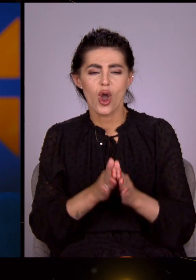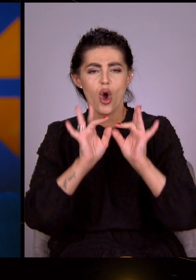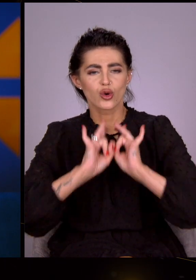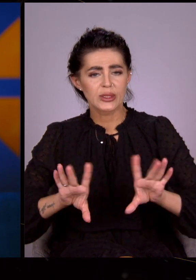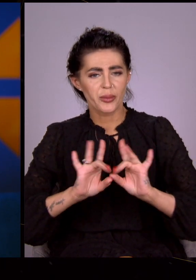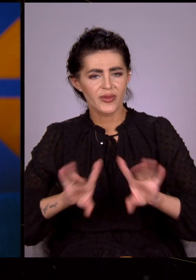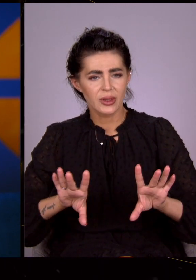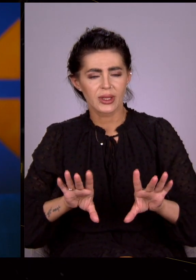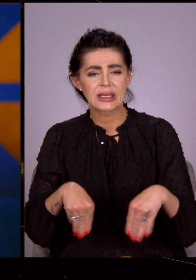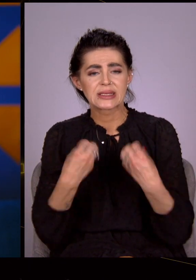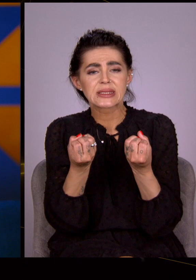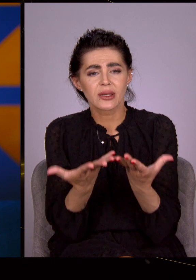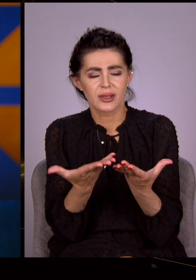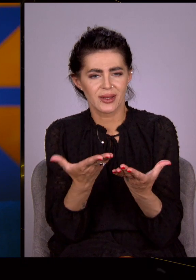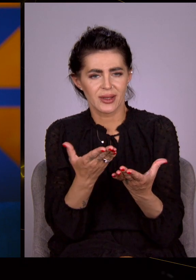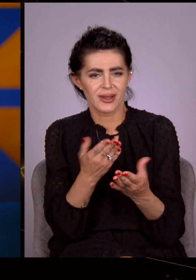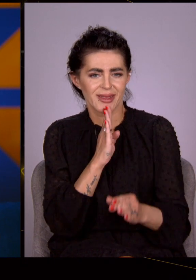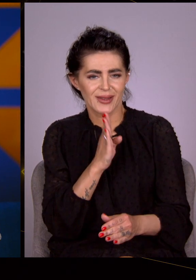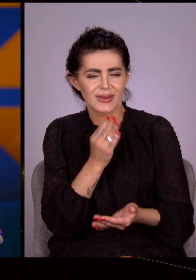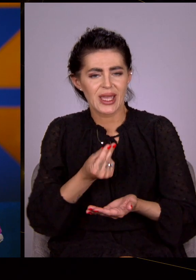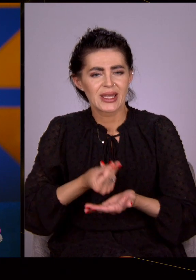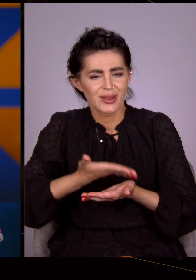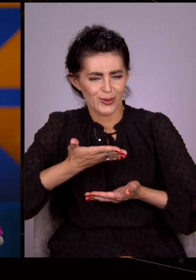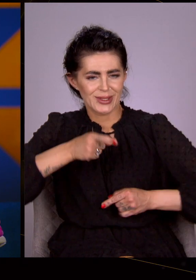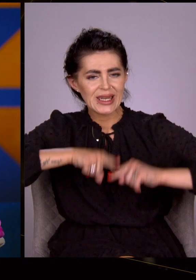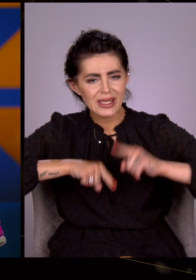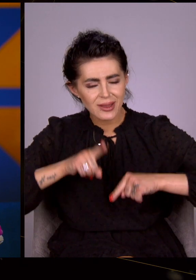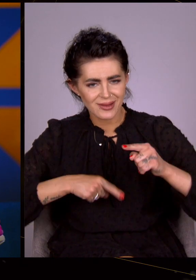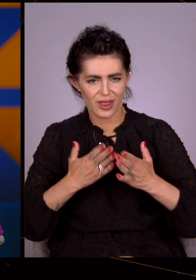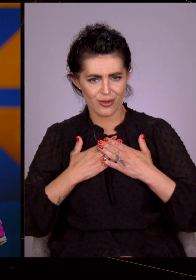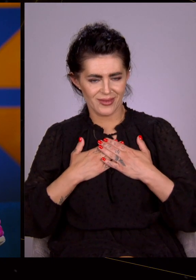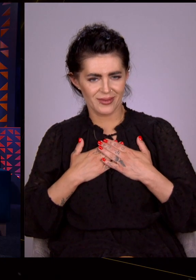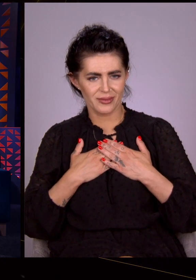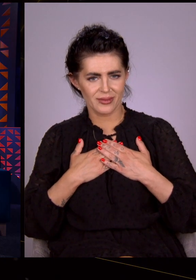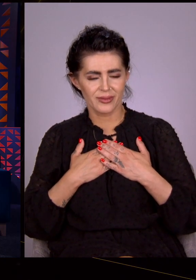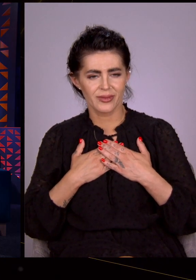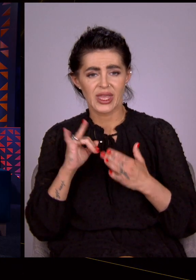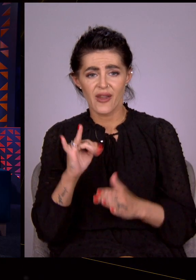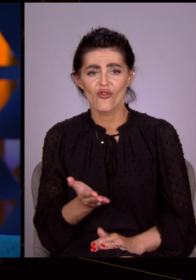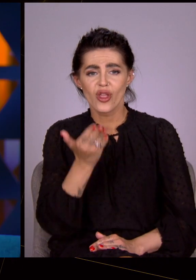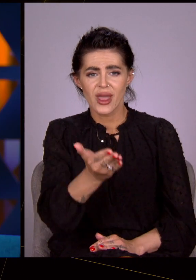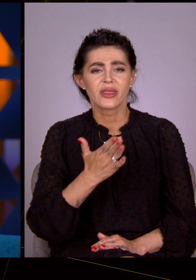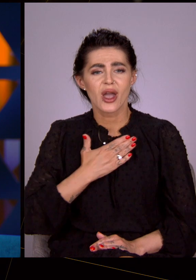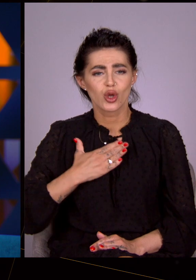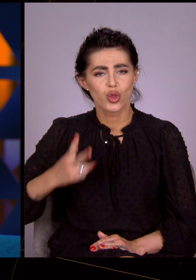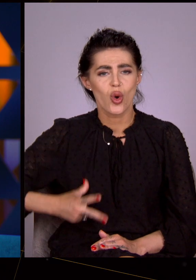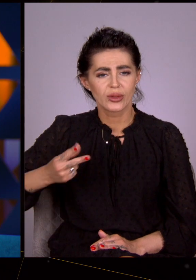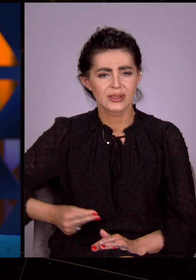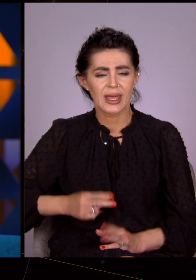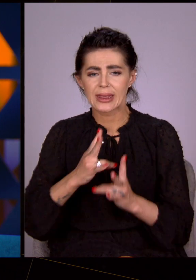розповідається, наскільки нам Іринка стала рідною для підрозділу. І вона наша доця, не тільки